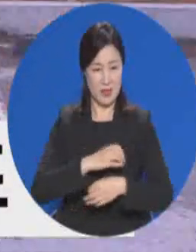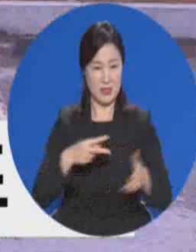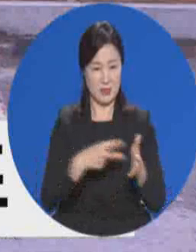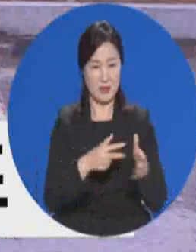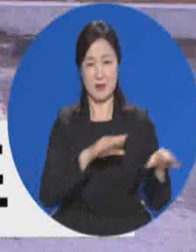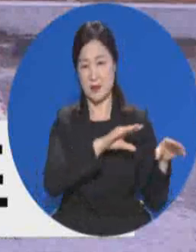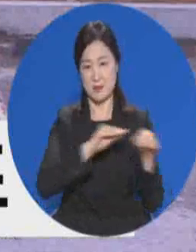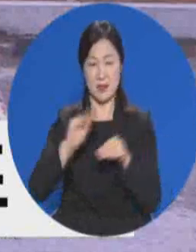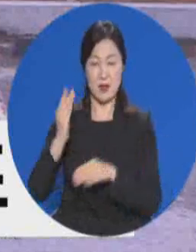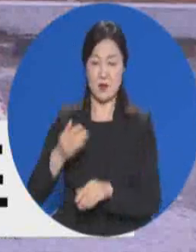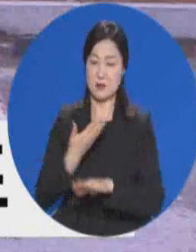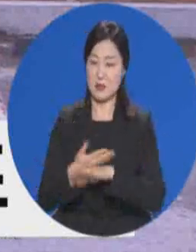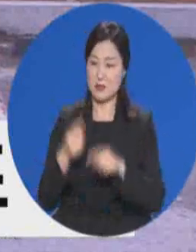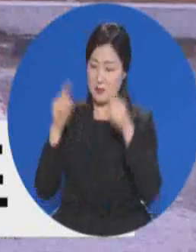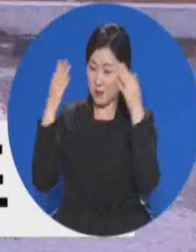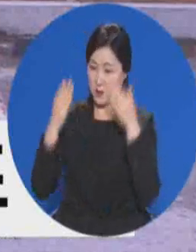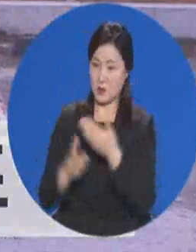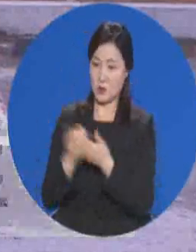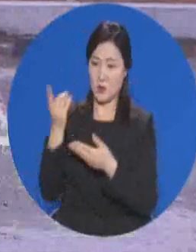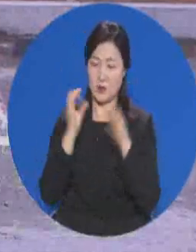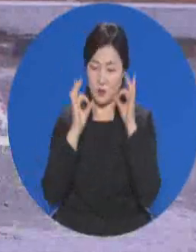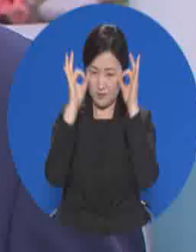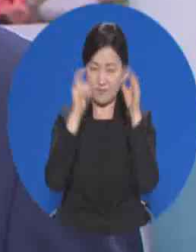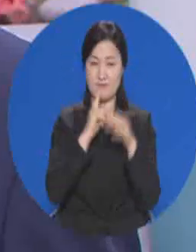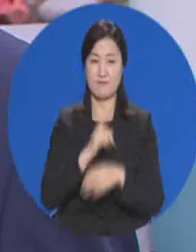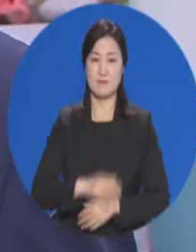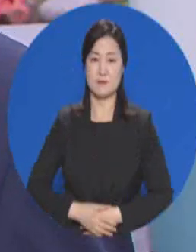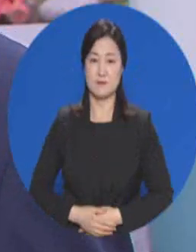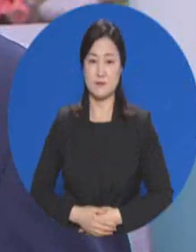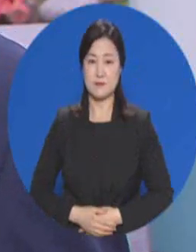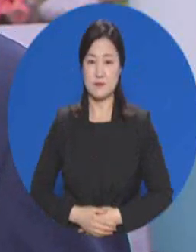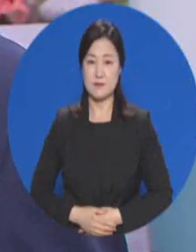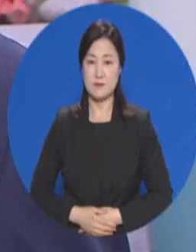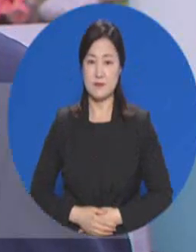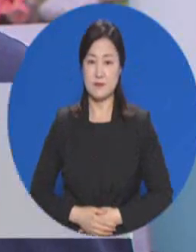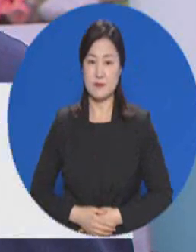타 대학과의 통합까지 시도하겠다는 겁니다. 그런 구